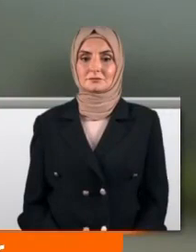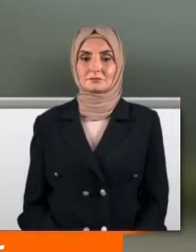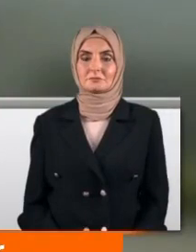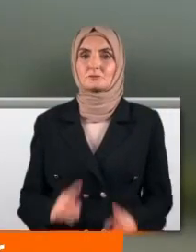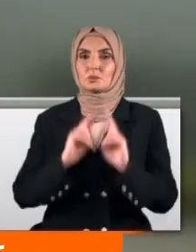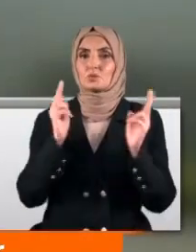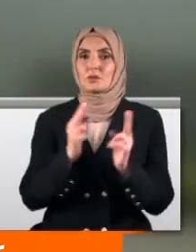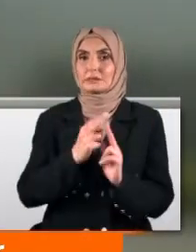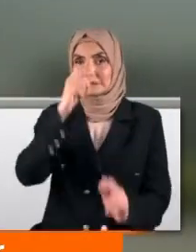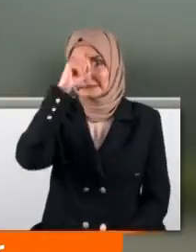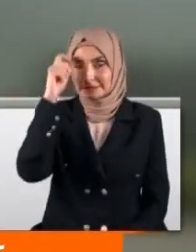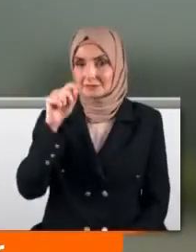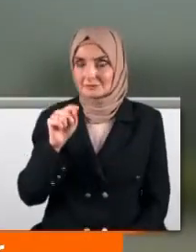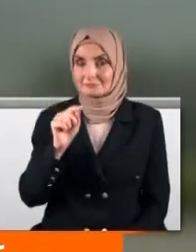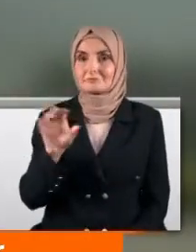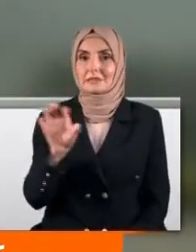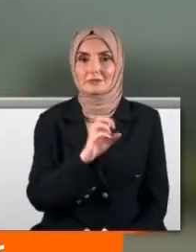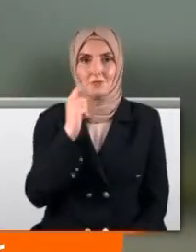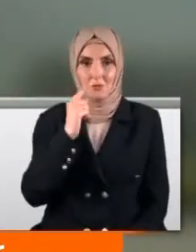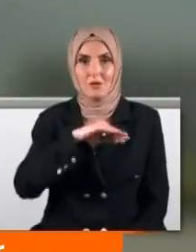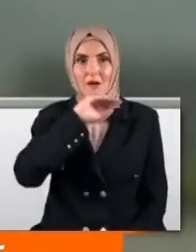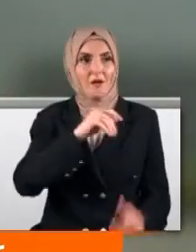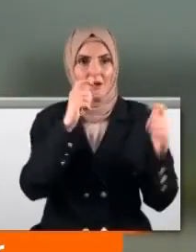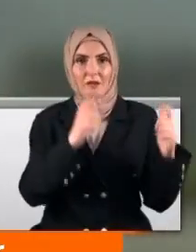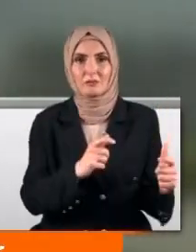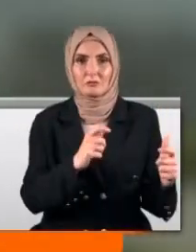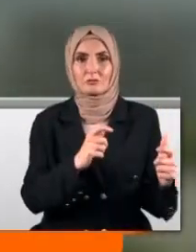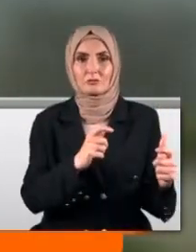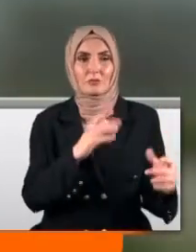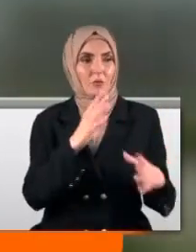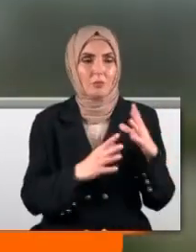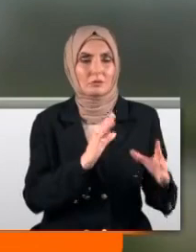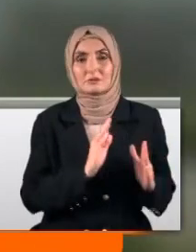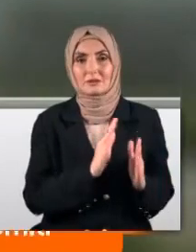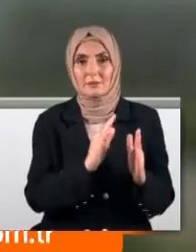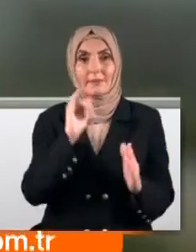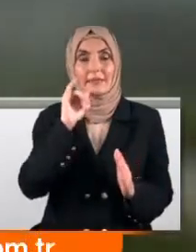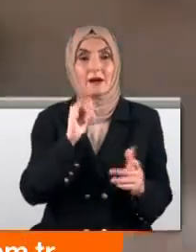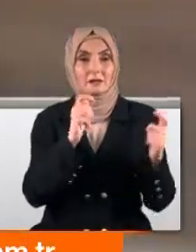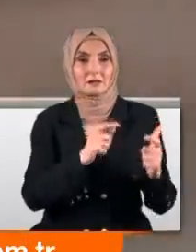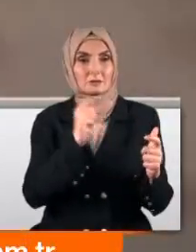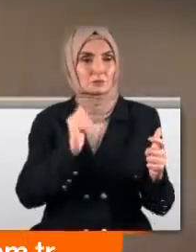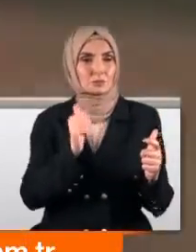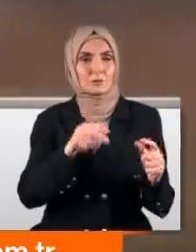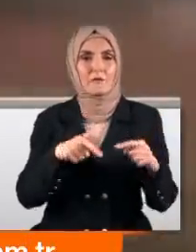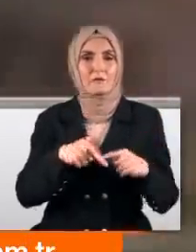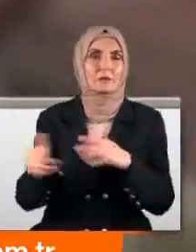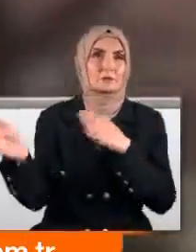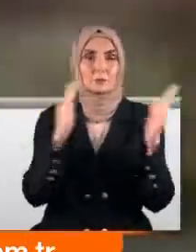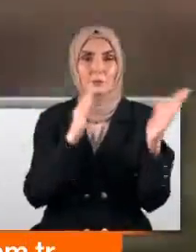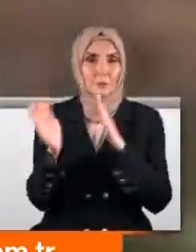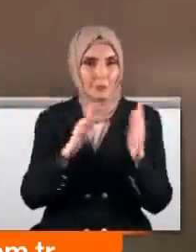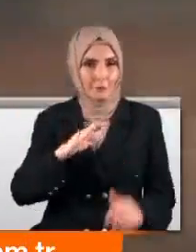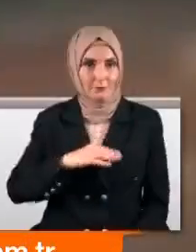Küresel ısınmanın etkileri Avrupa'yı kasıp kavurmaya devam ediyor. İtalya'da günlerdir fırtına etkili oluyor, dev ağaçlar bile felakete